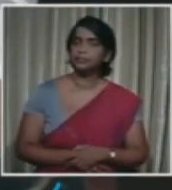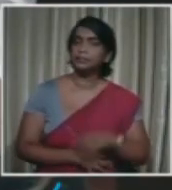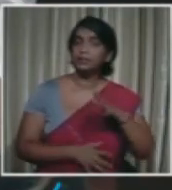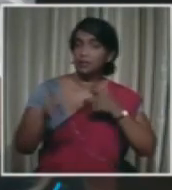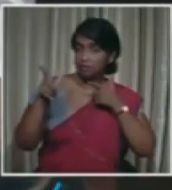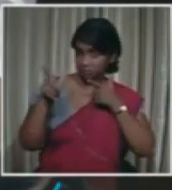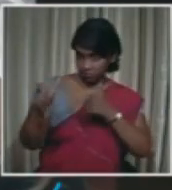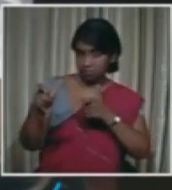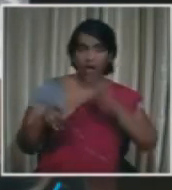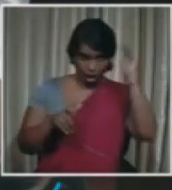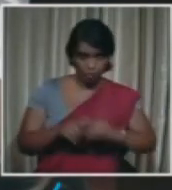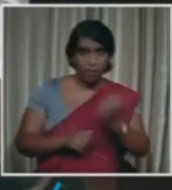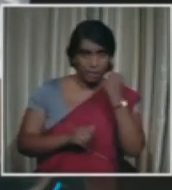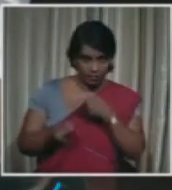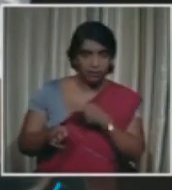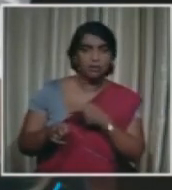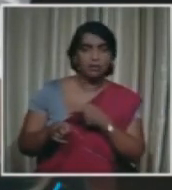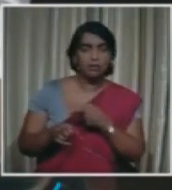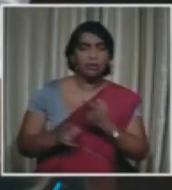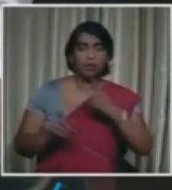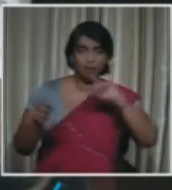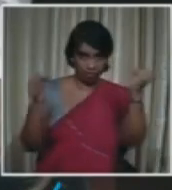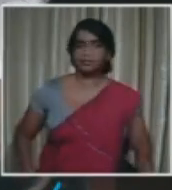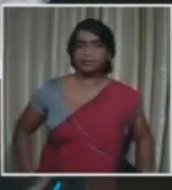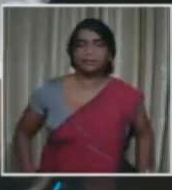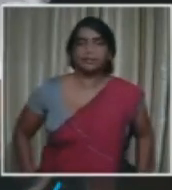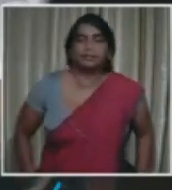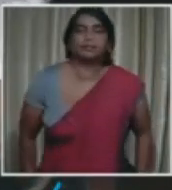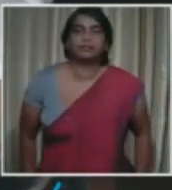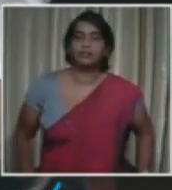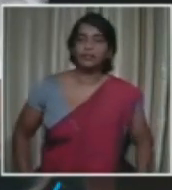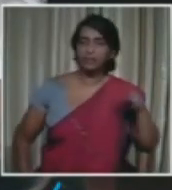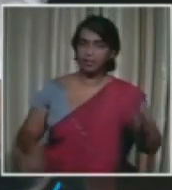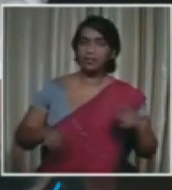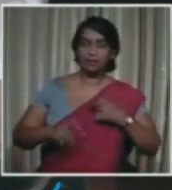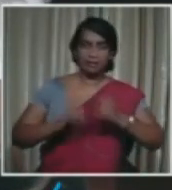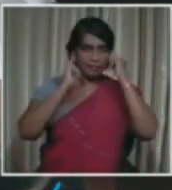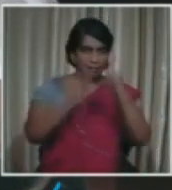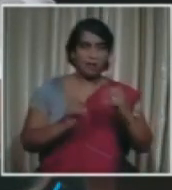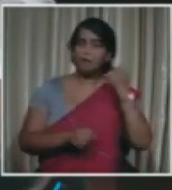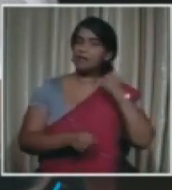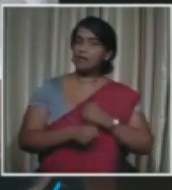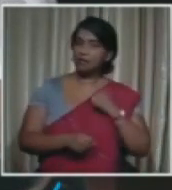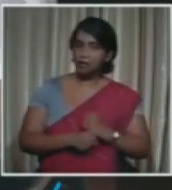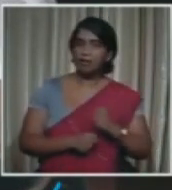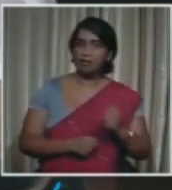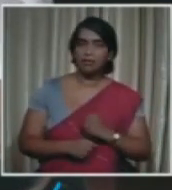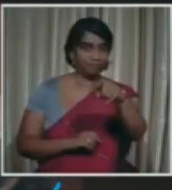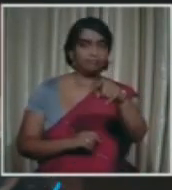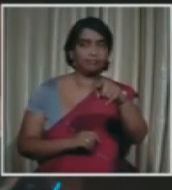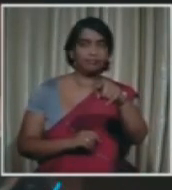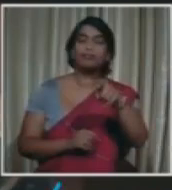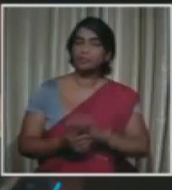වැඩි තියෙන එකවම බලේද මිනි මරණ එකවම බලේද මේ මේච් ආණ්ඩුව මේ තස්සවාදී